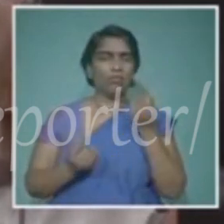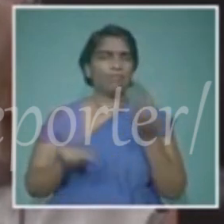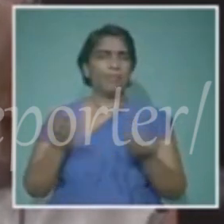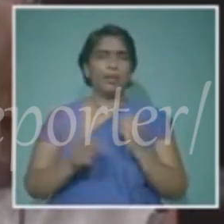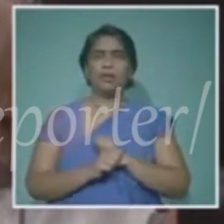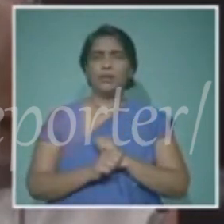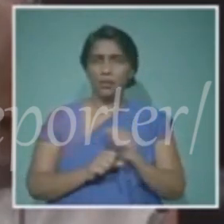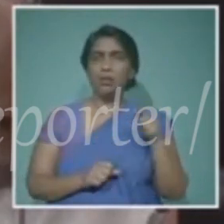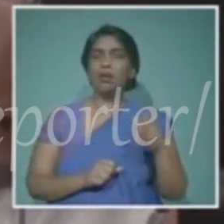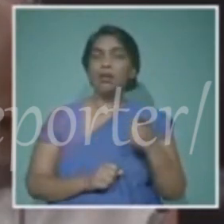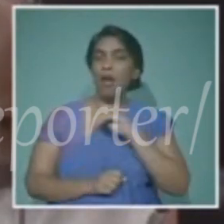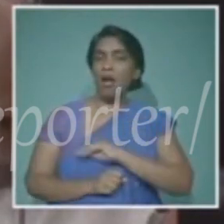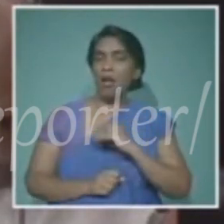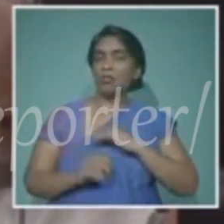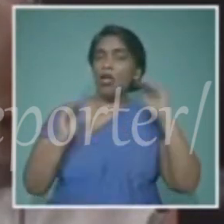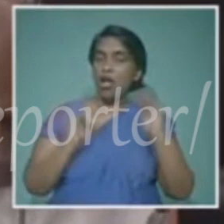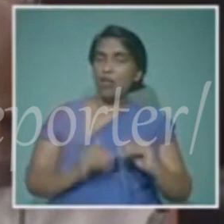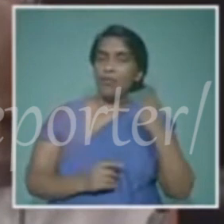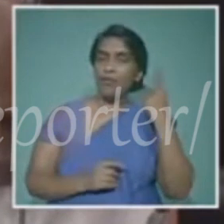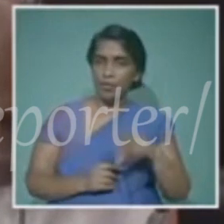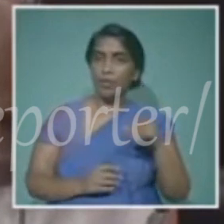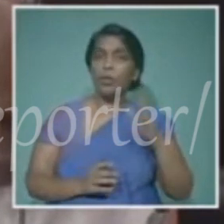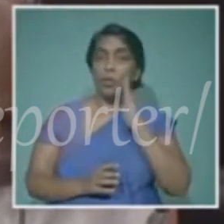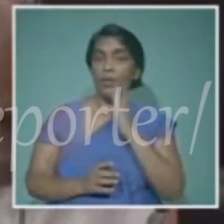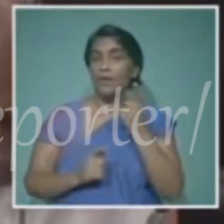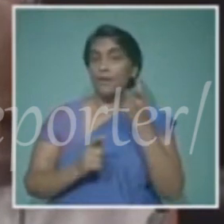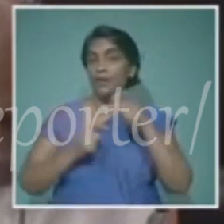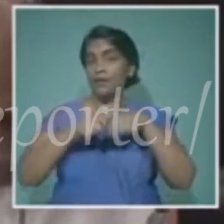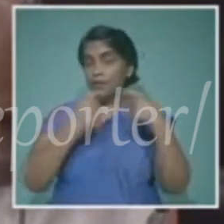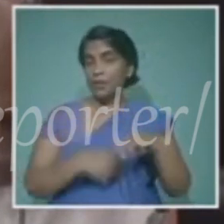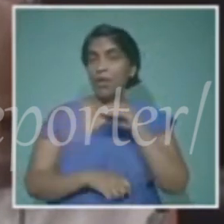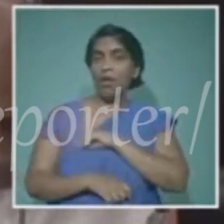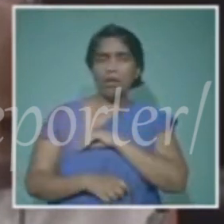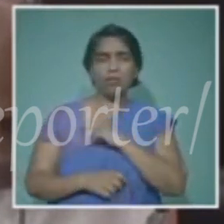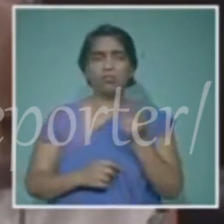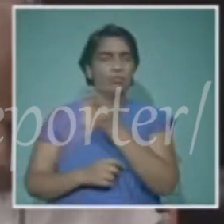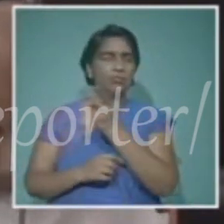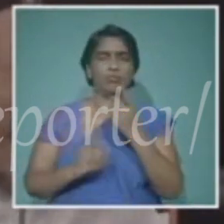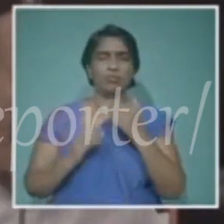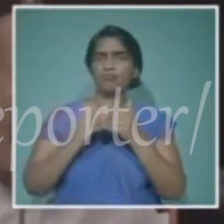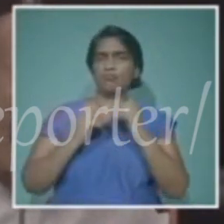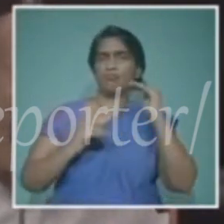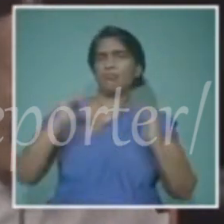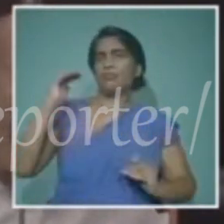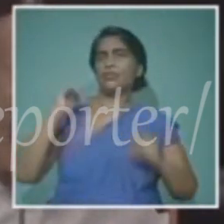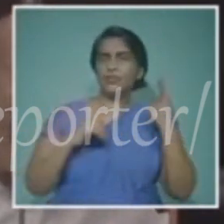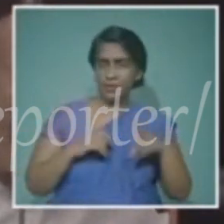නිසා, ආදායම් අඩුුනේ නිසා, විදේශ වියදම් හා ආදායම් අතර පරතරය වැඩි වුනේ